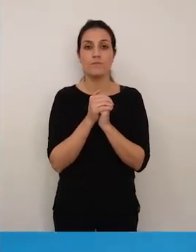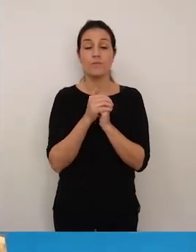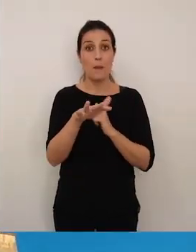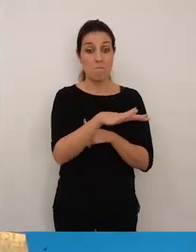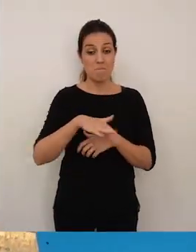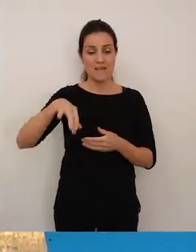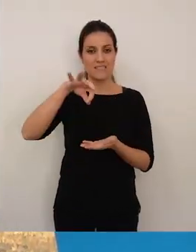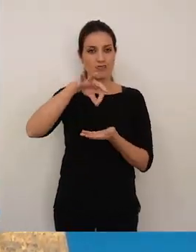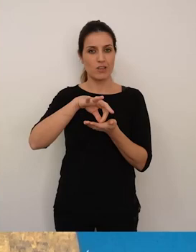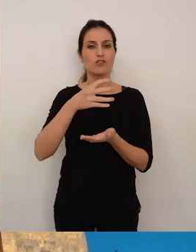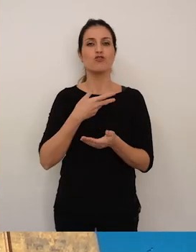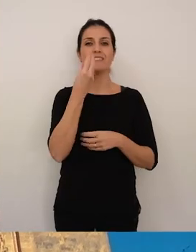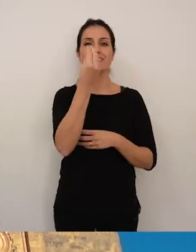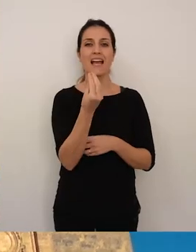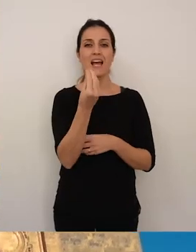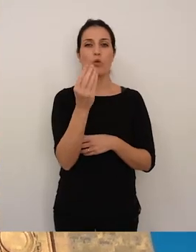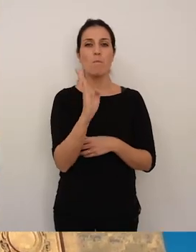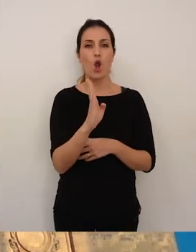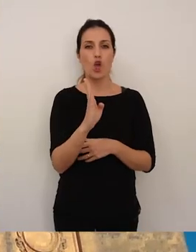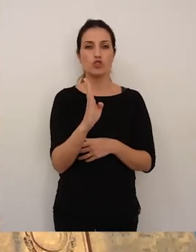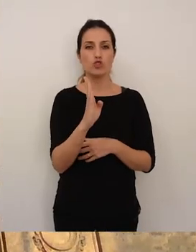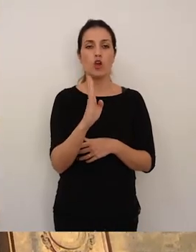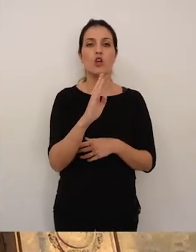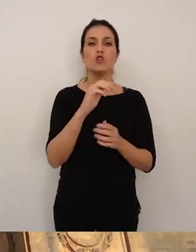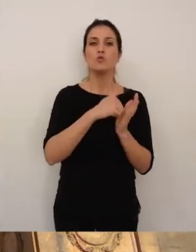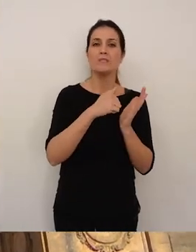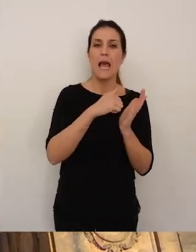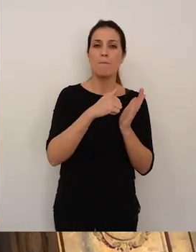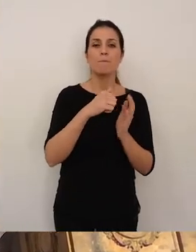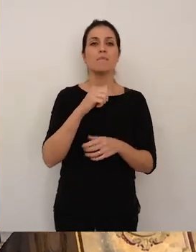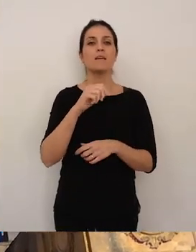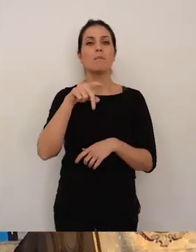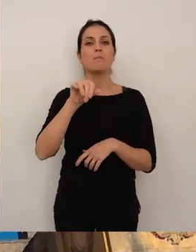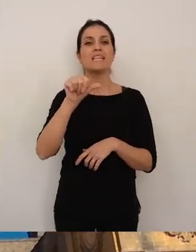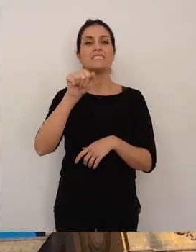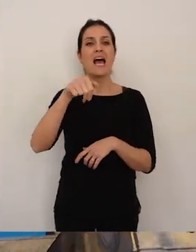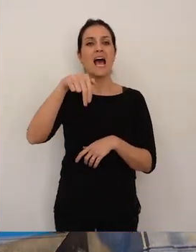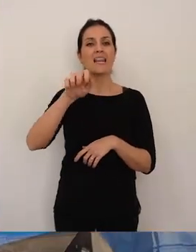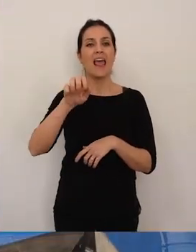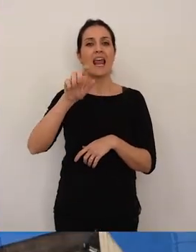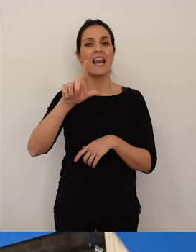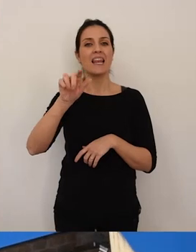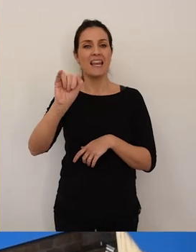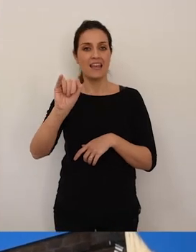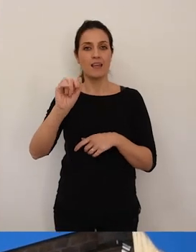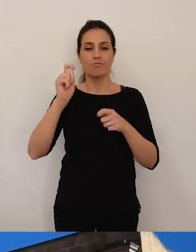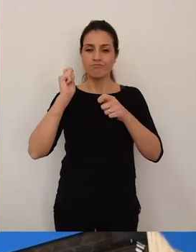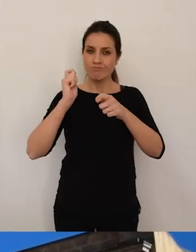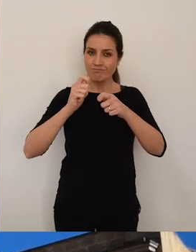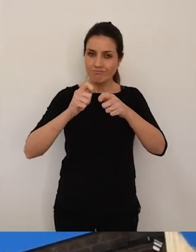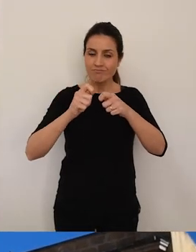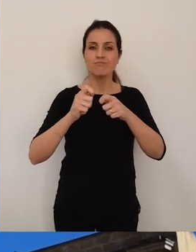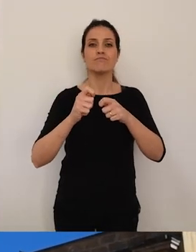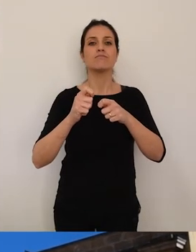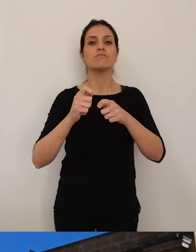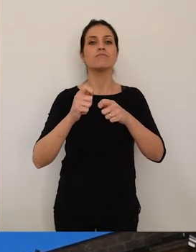Al centro della piazza si staglia la statua bronzea del tricasino Giuseppe Pisanelli, realizzata nel 1924 dallo